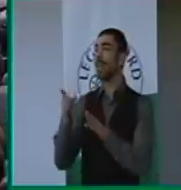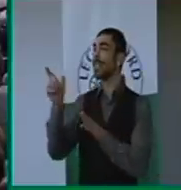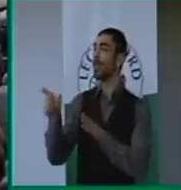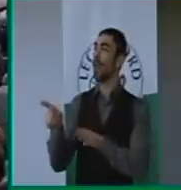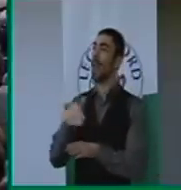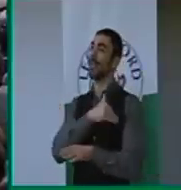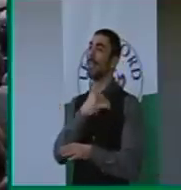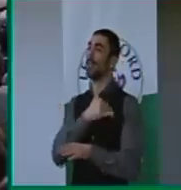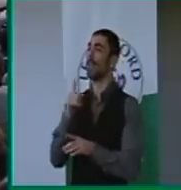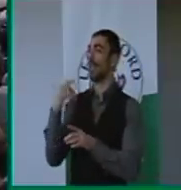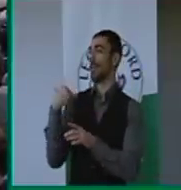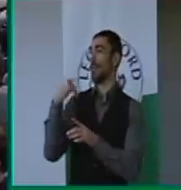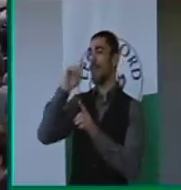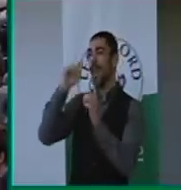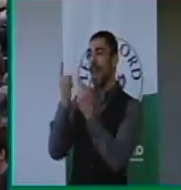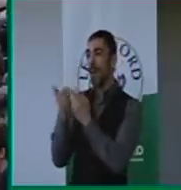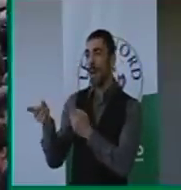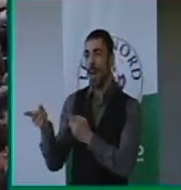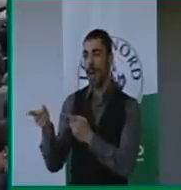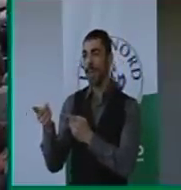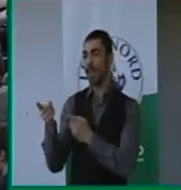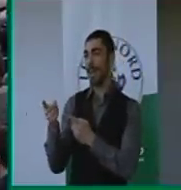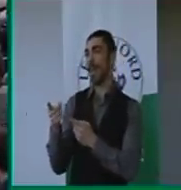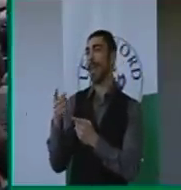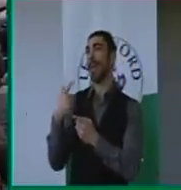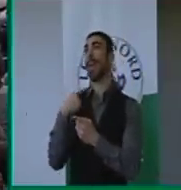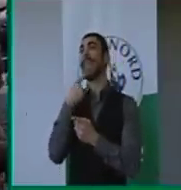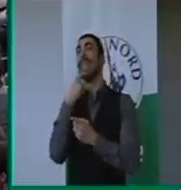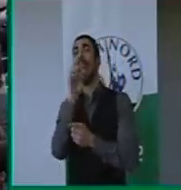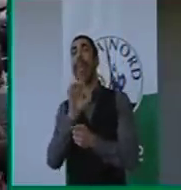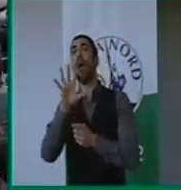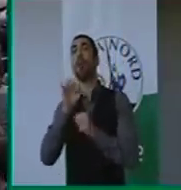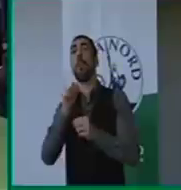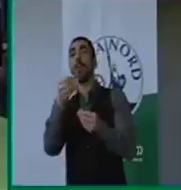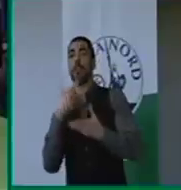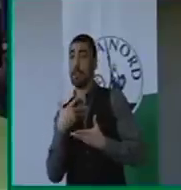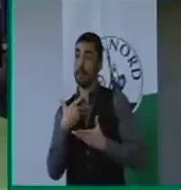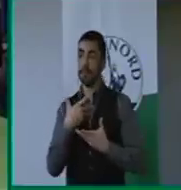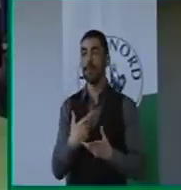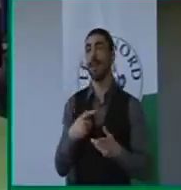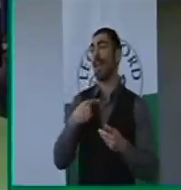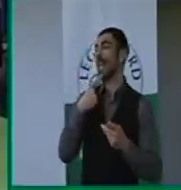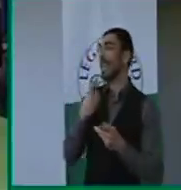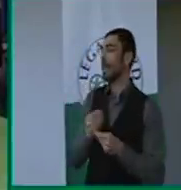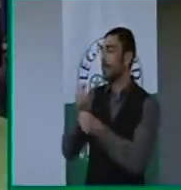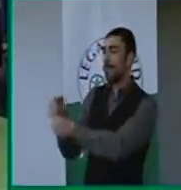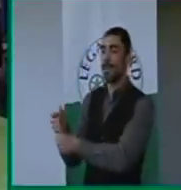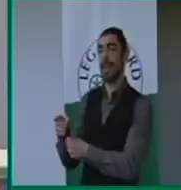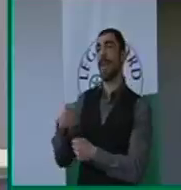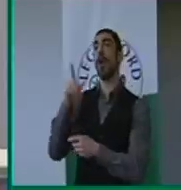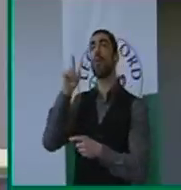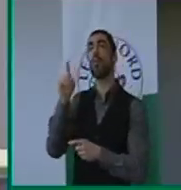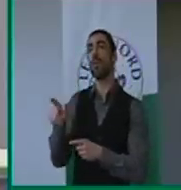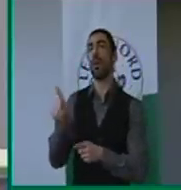una neolaureata nell'Europa delle opportunità lasciamo spazio a chi ogni giorno